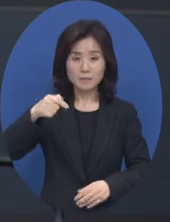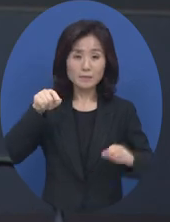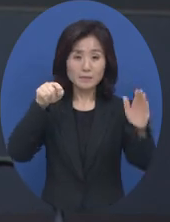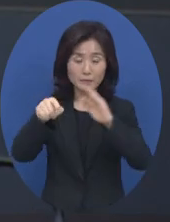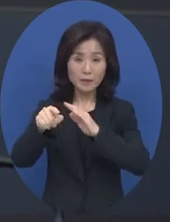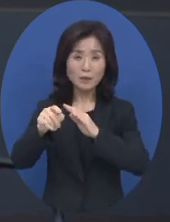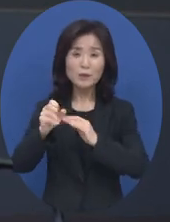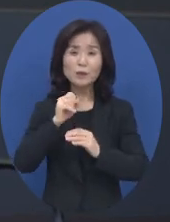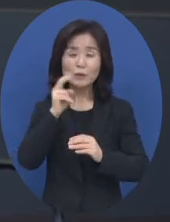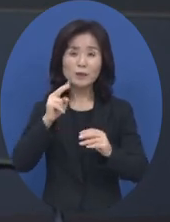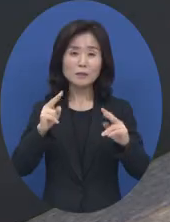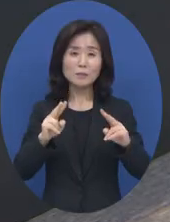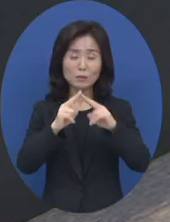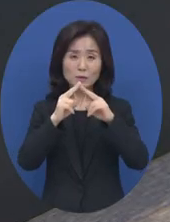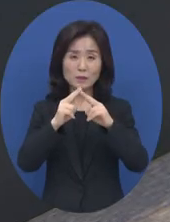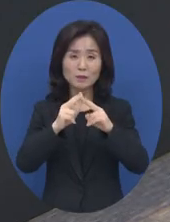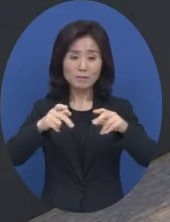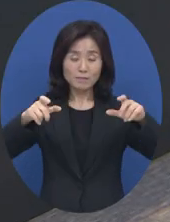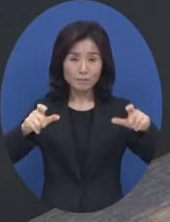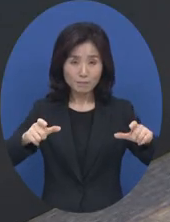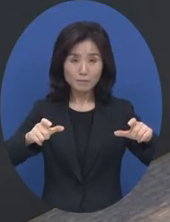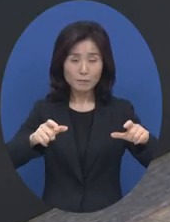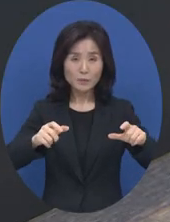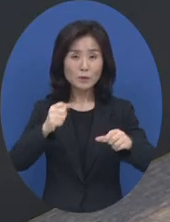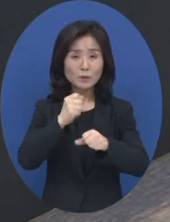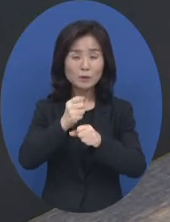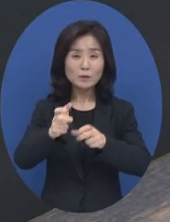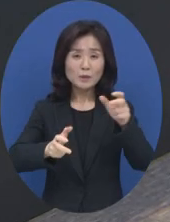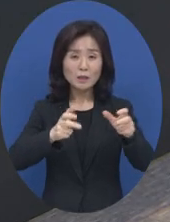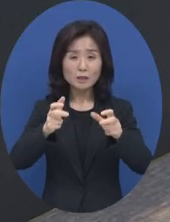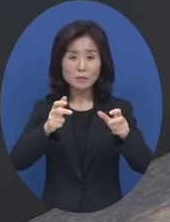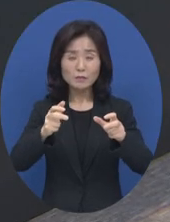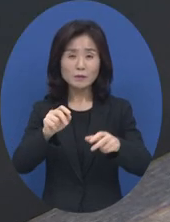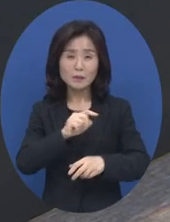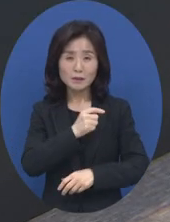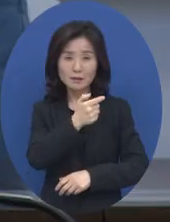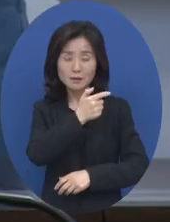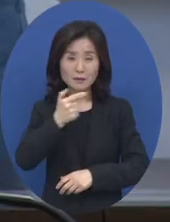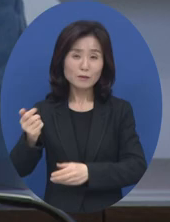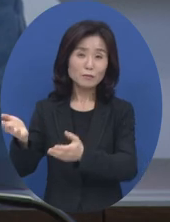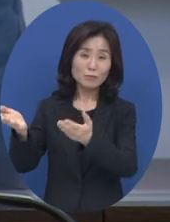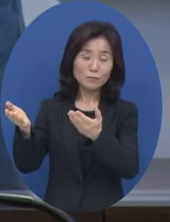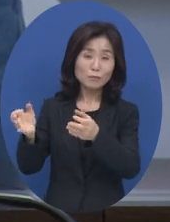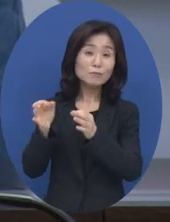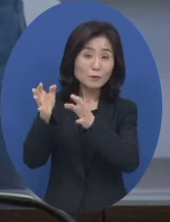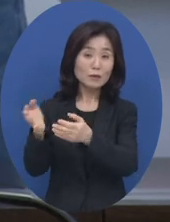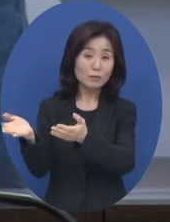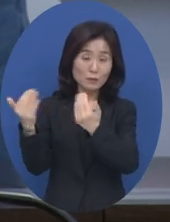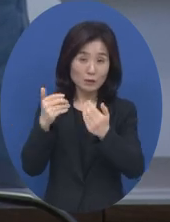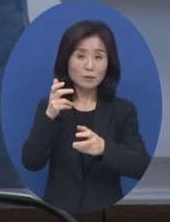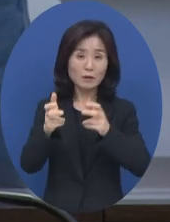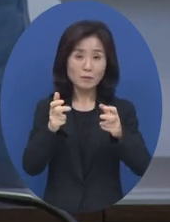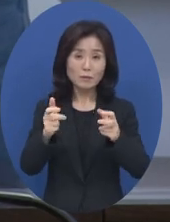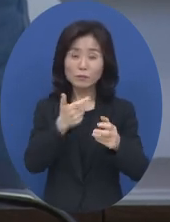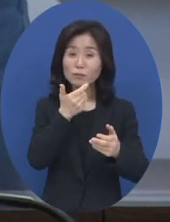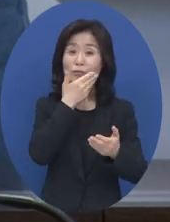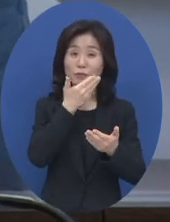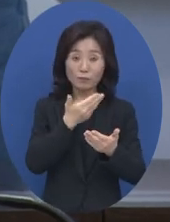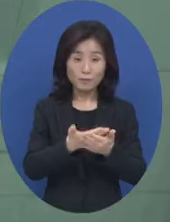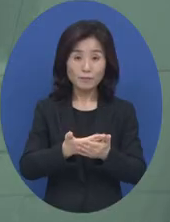클러스터 조성 사업은 민선 7기 가장 큰 투자 유치 성과입니다. 그만큼 중요하게